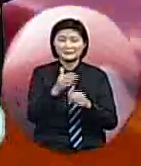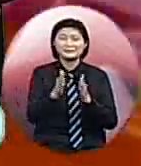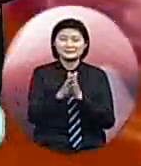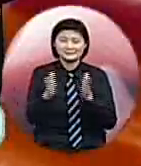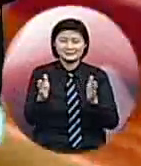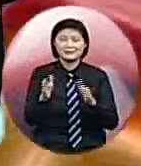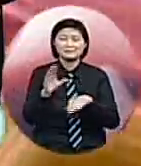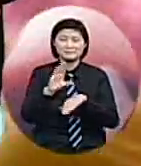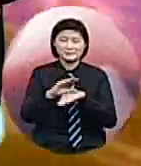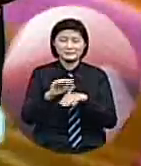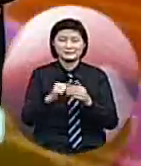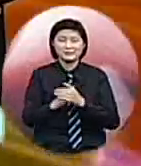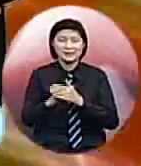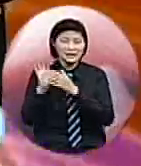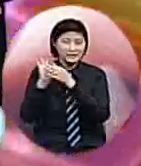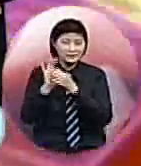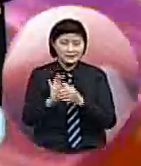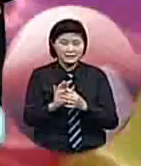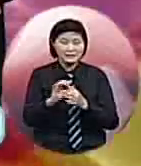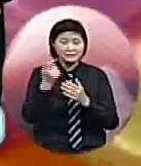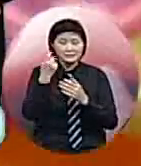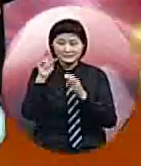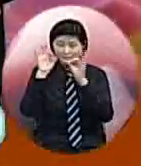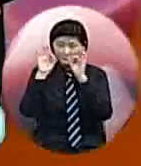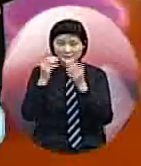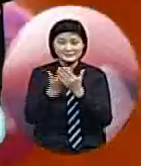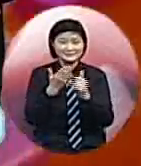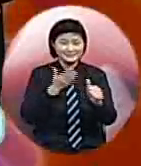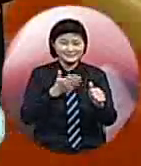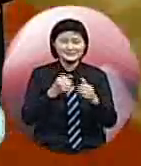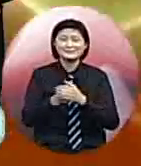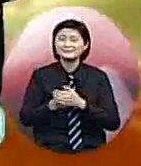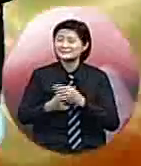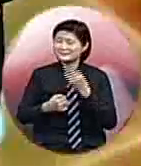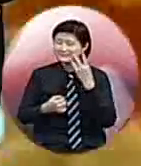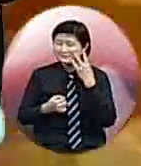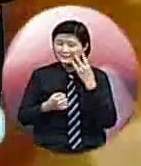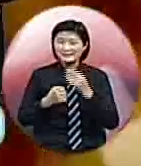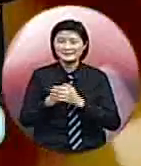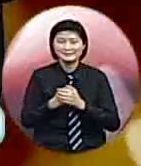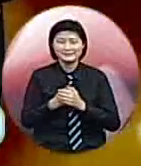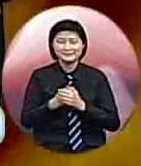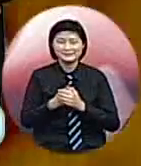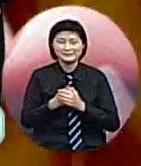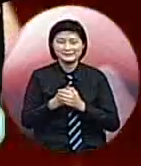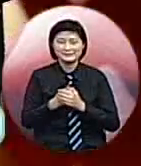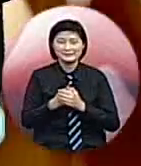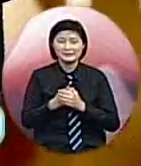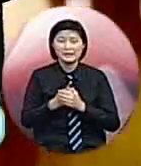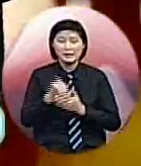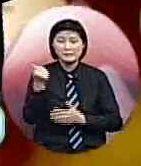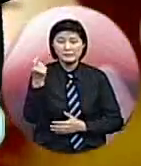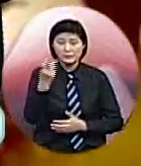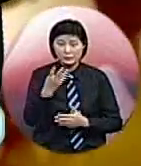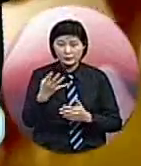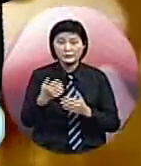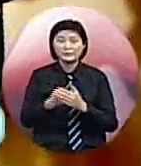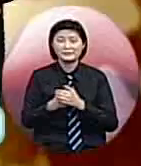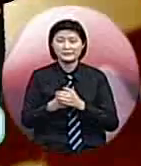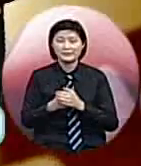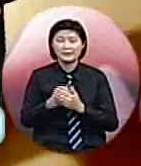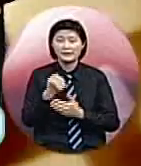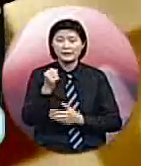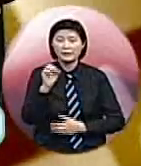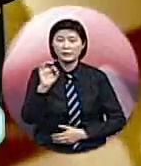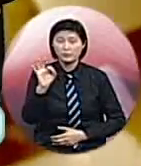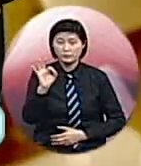프로입니다. 예. 앞으로는 쭉 좀 많이 봐주세요, 어머니. 예, 그렇게요. 예, 네. 그리고 그 요 번호에 예.